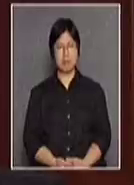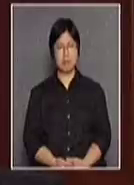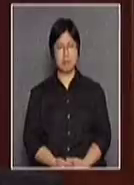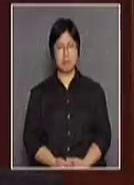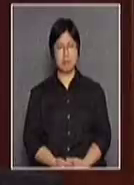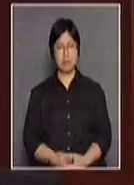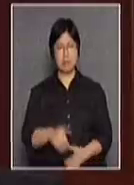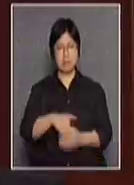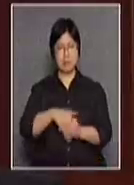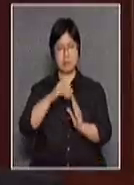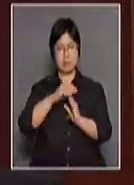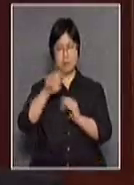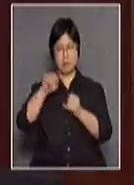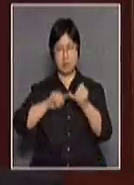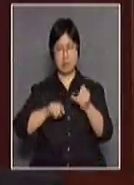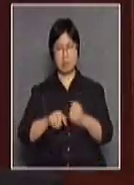停止表決，顯示結果。